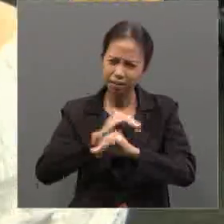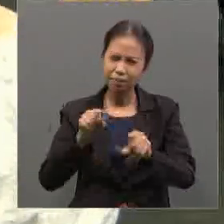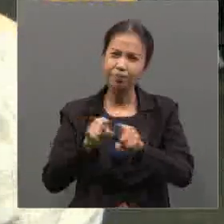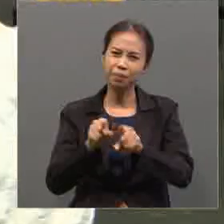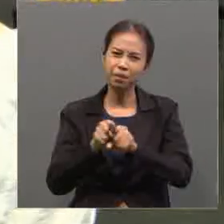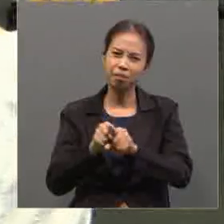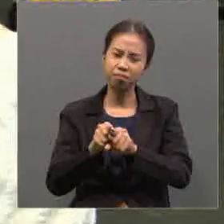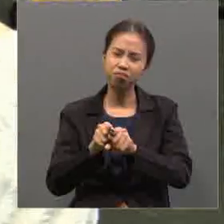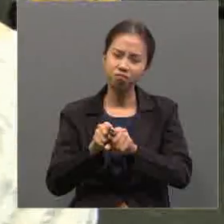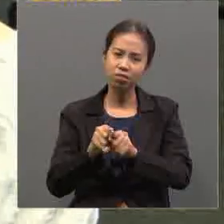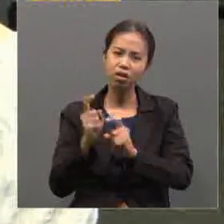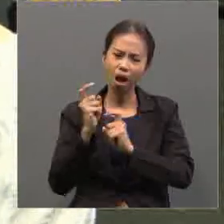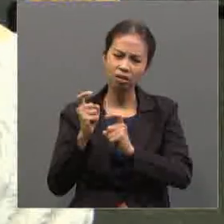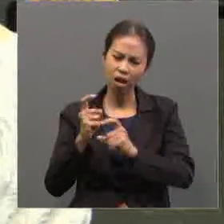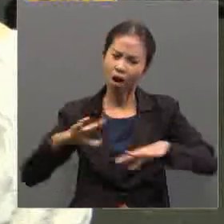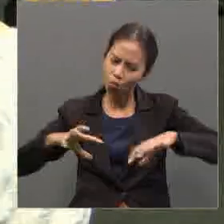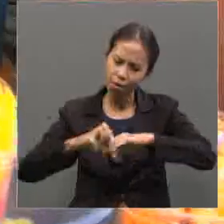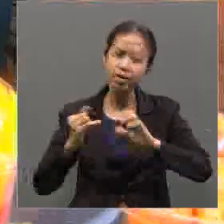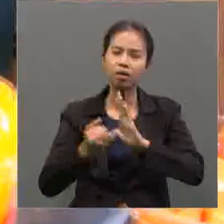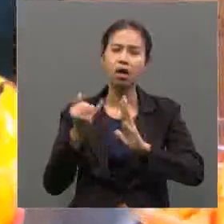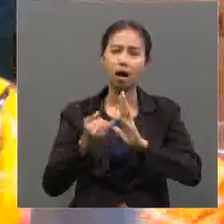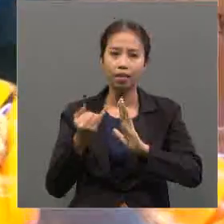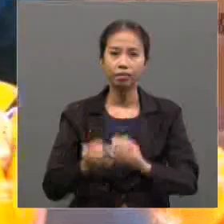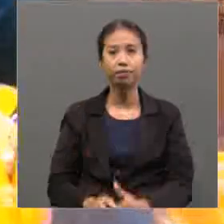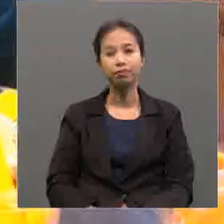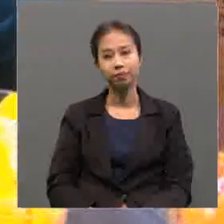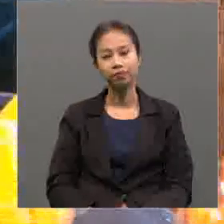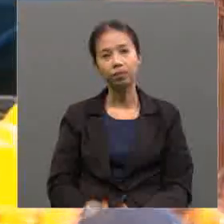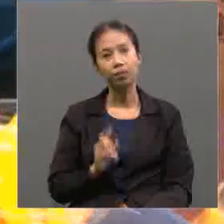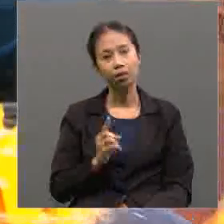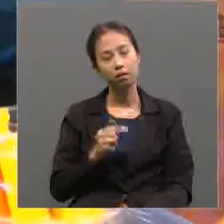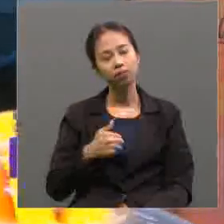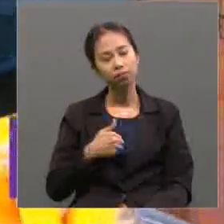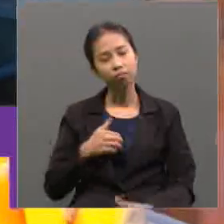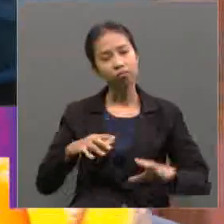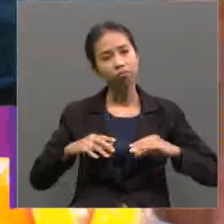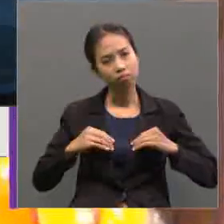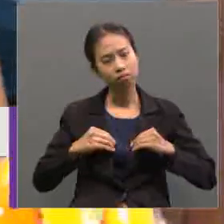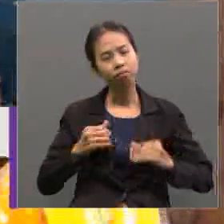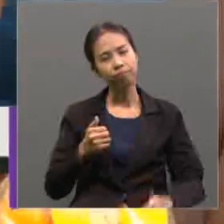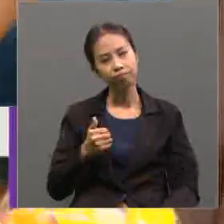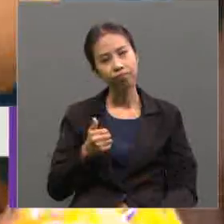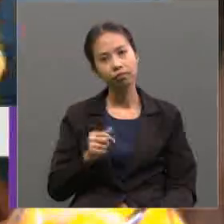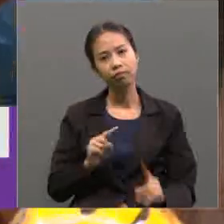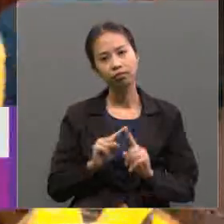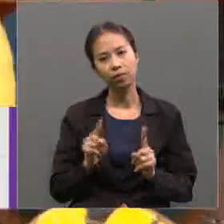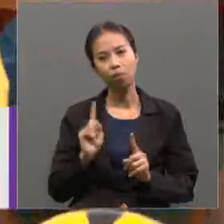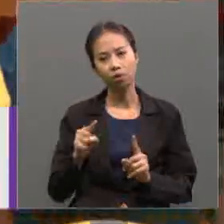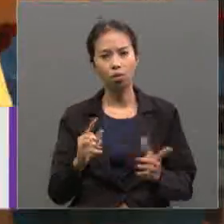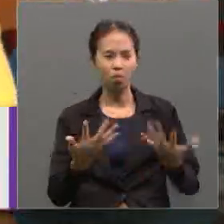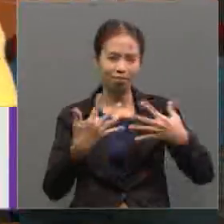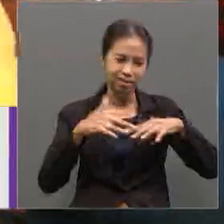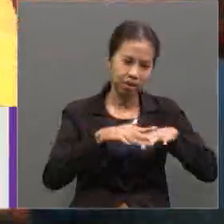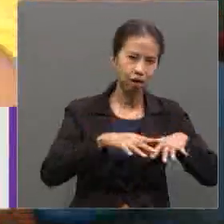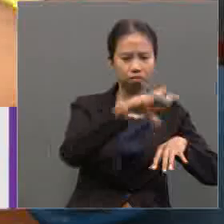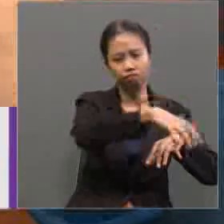เหมือนจะเกิดความอุบัติเหตุได้เยอะขึ้นนะคะ จริงๆเราค่อนข้างเห็นด้วยนะแต่ว่ามันก็จะมีเขาก็ต้องประสานงานกัน